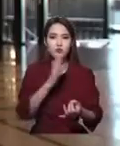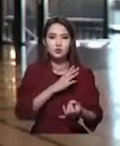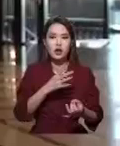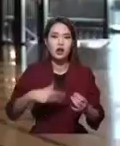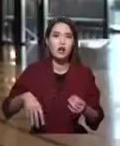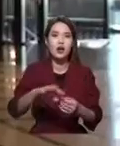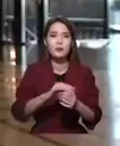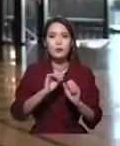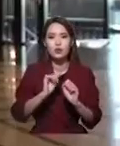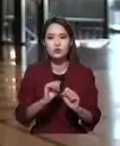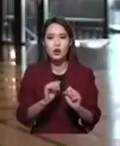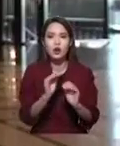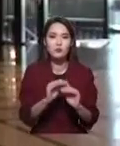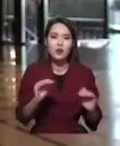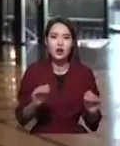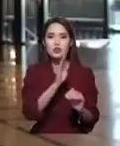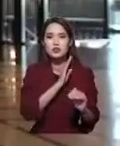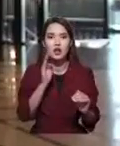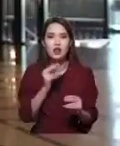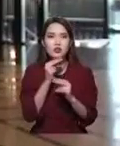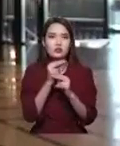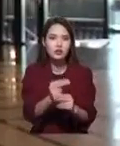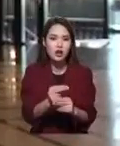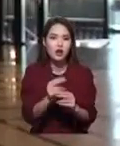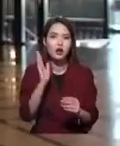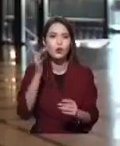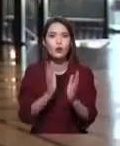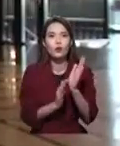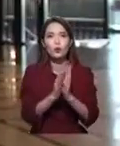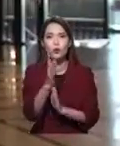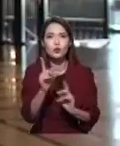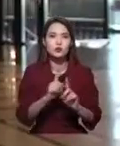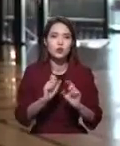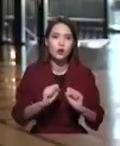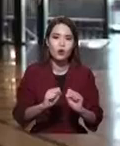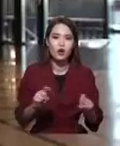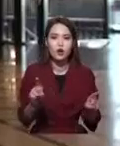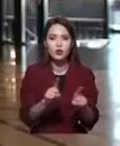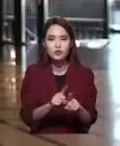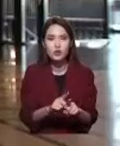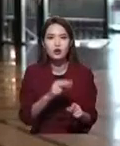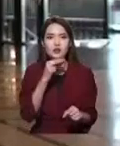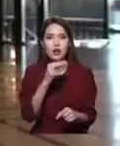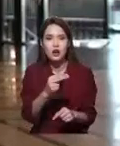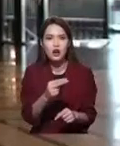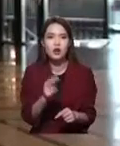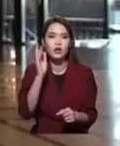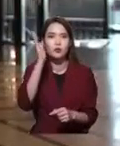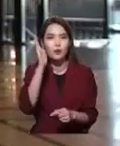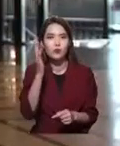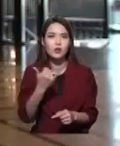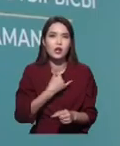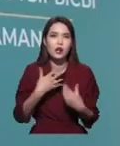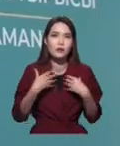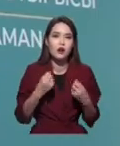денсаулығын қорғау, балалардың өсіп келе жатқан жасөспірім қыз балалардың, ер балалардың болашақ, біздің еліміздің болашағының